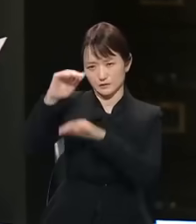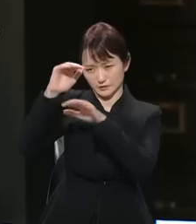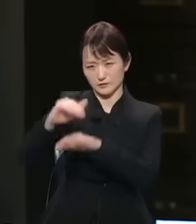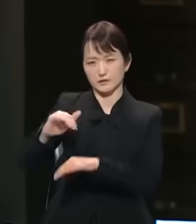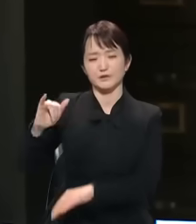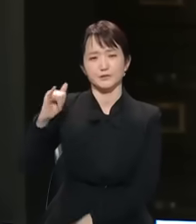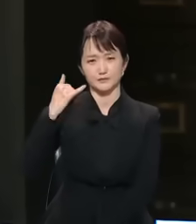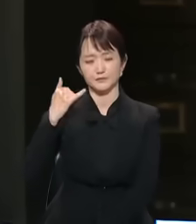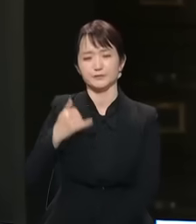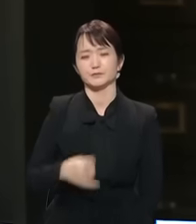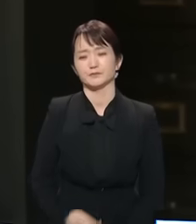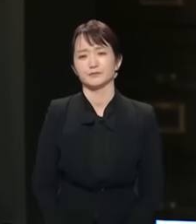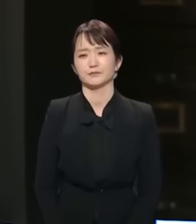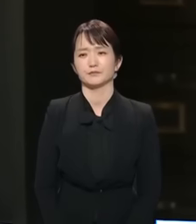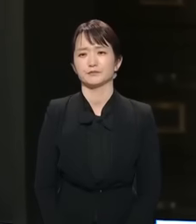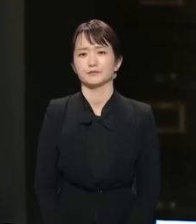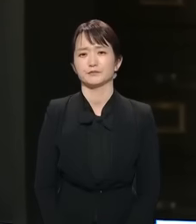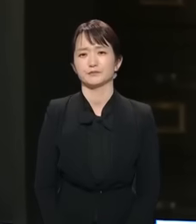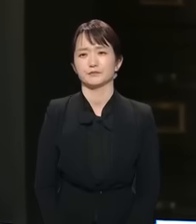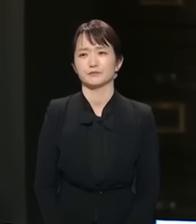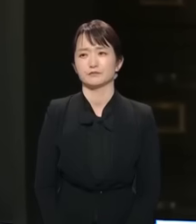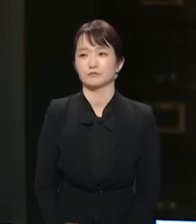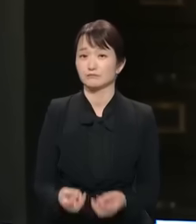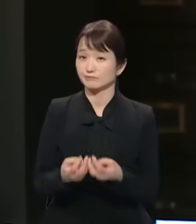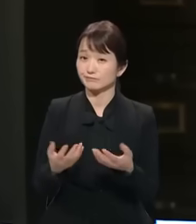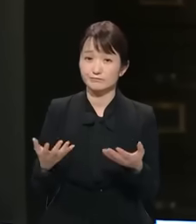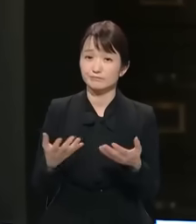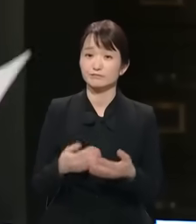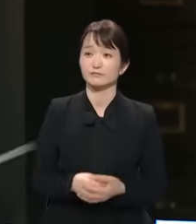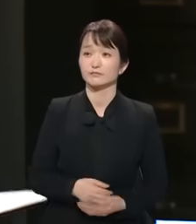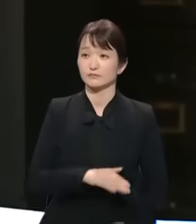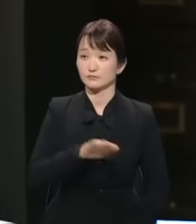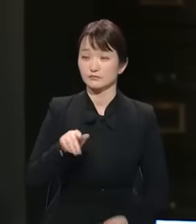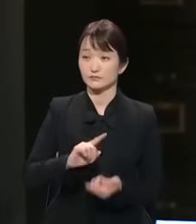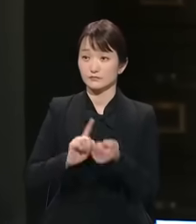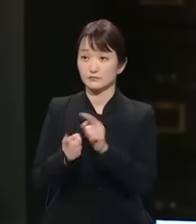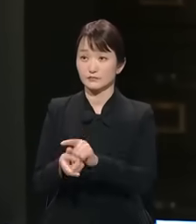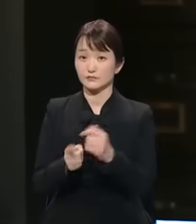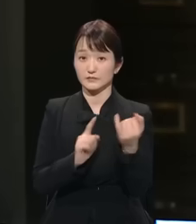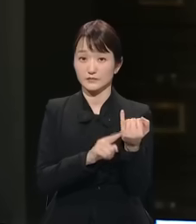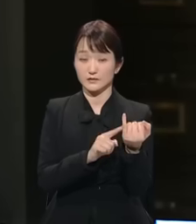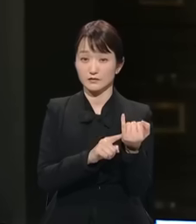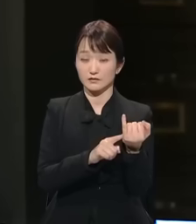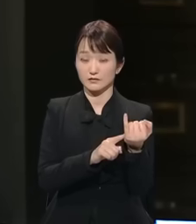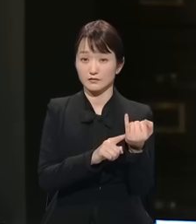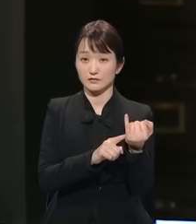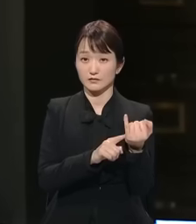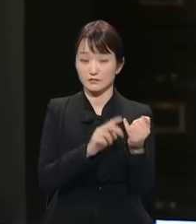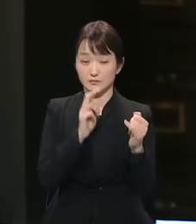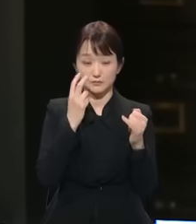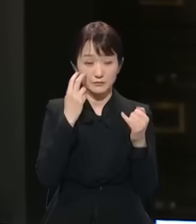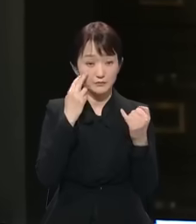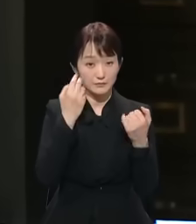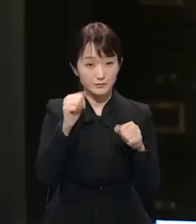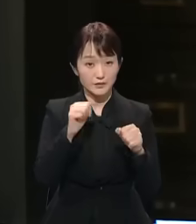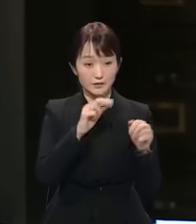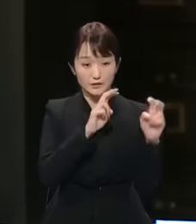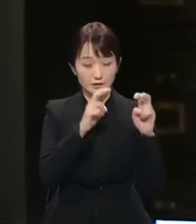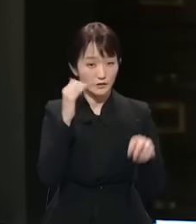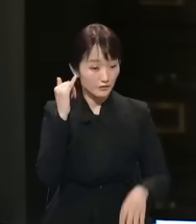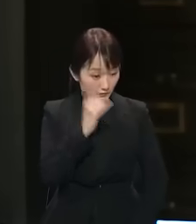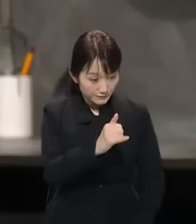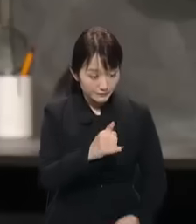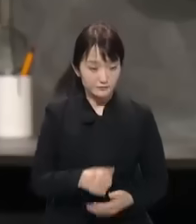연락을 주신 건데 뭐 어쩔 수 없죠. 저희가 대신 그 해당 여배우의 소속사에 좀 문의를 해봤지 않습니까? 일단